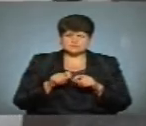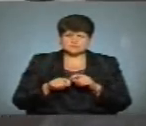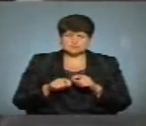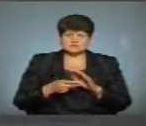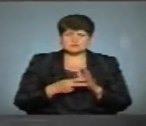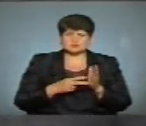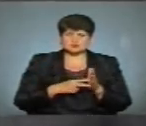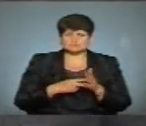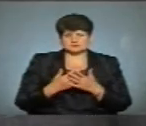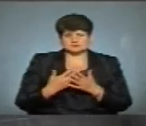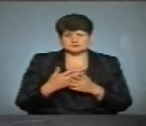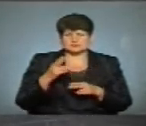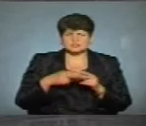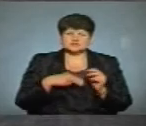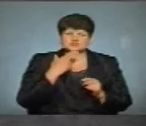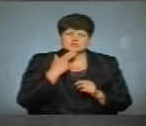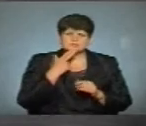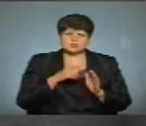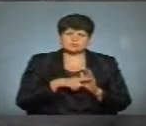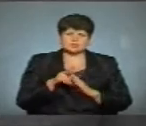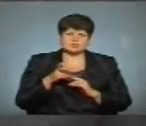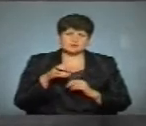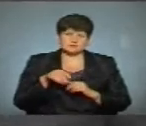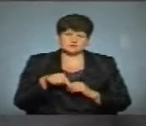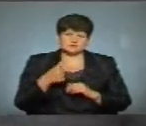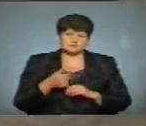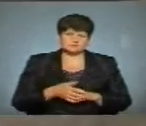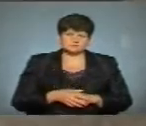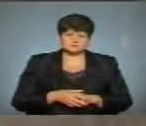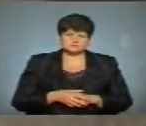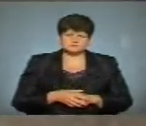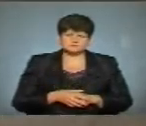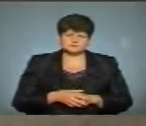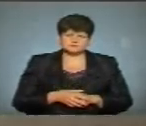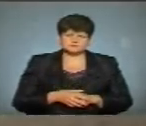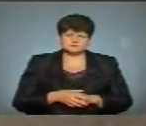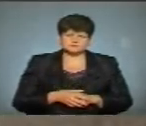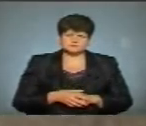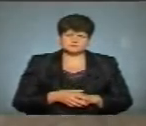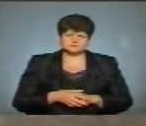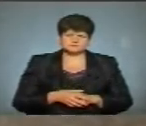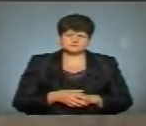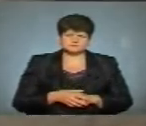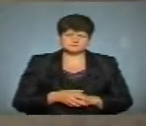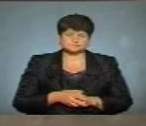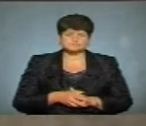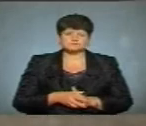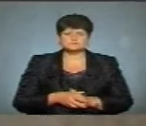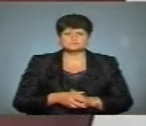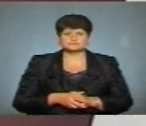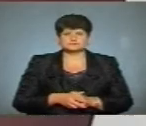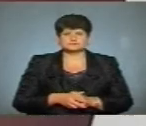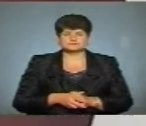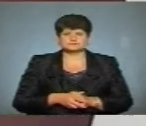заплановано орієнтовно кінець червня, початок липня поточного року. Анастасія Чечко, Марта Журавель. Новини на Суспільному.